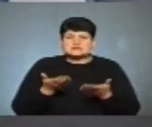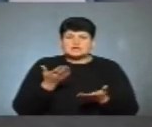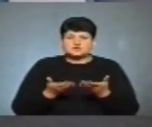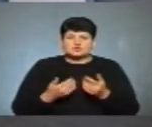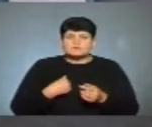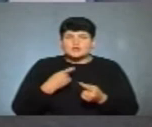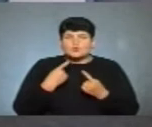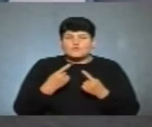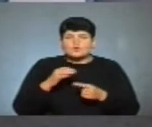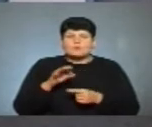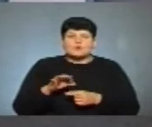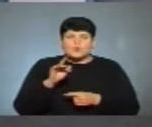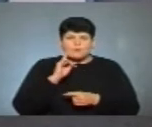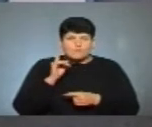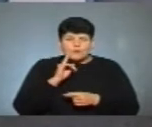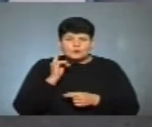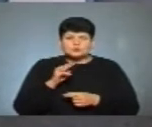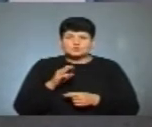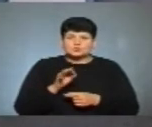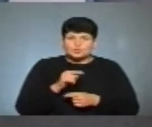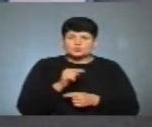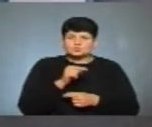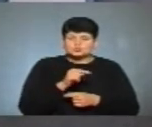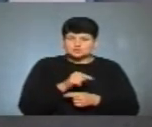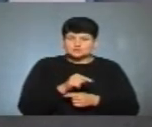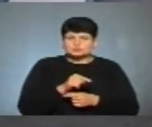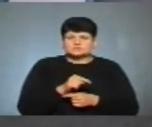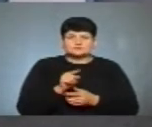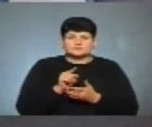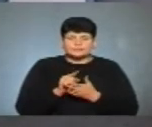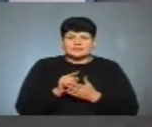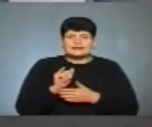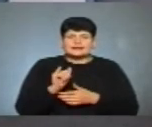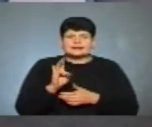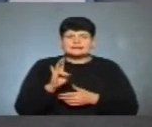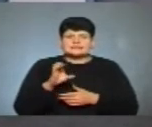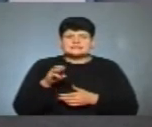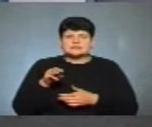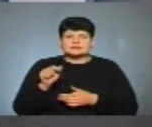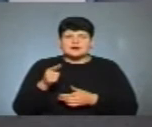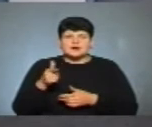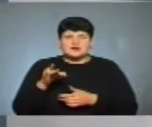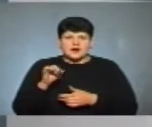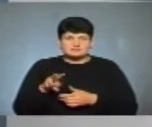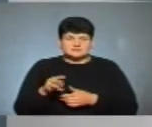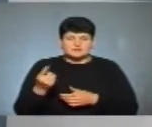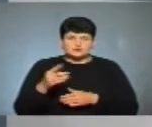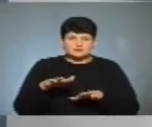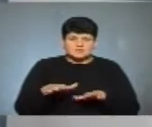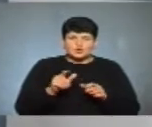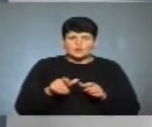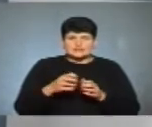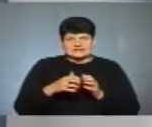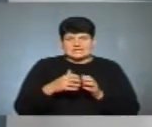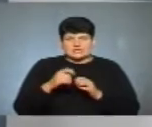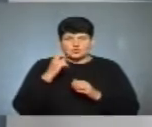ми говоримо про молодь, то тут, безумовно, Інстаграм на першому місці. Якщо люди середнього